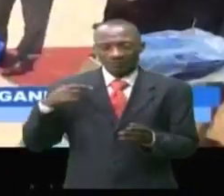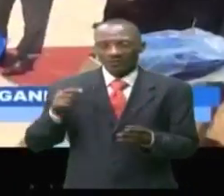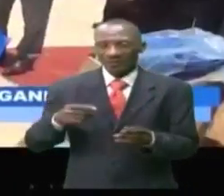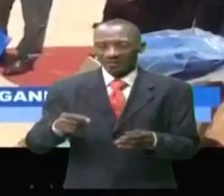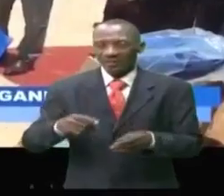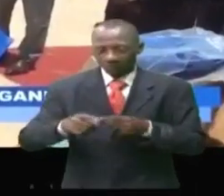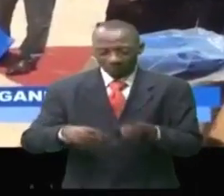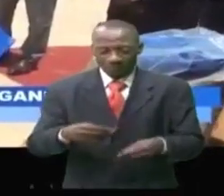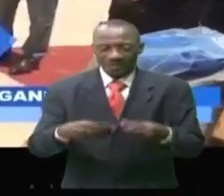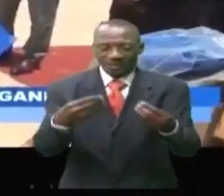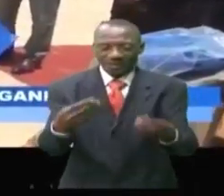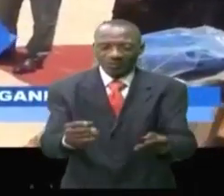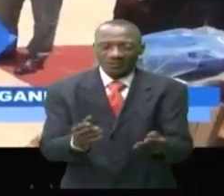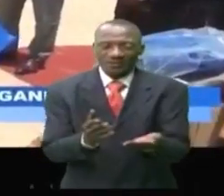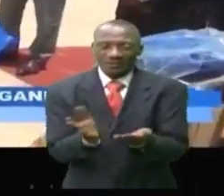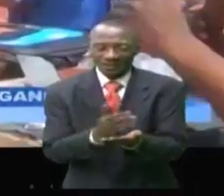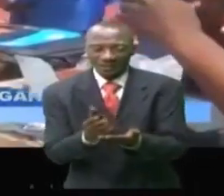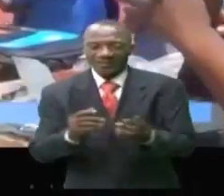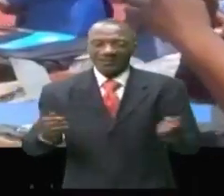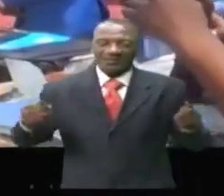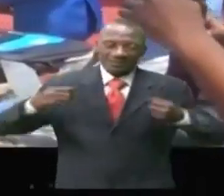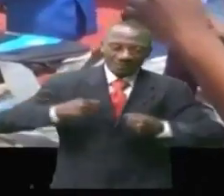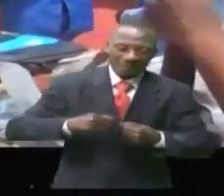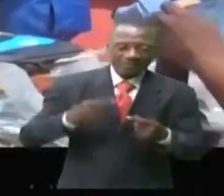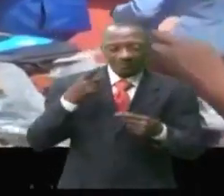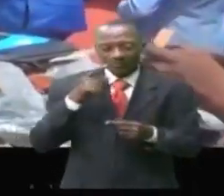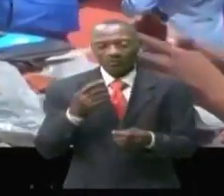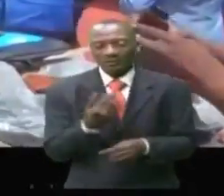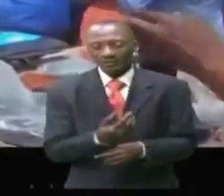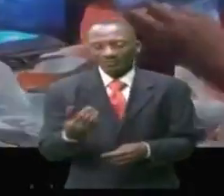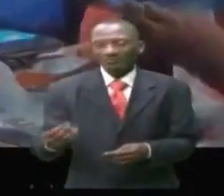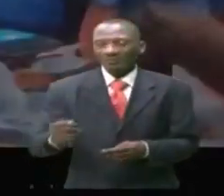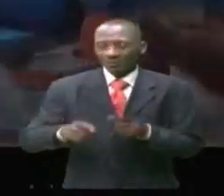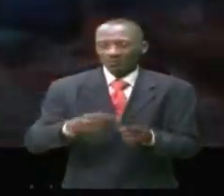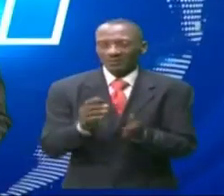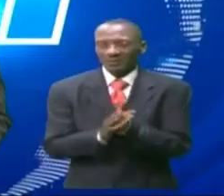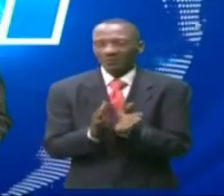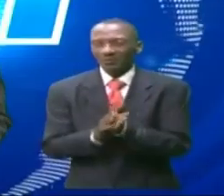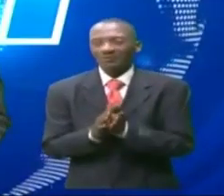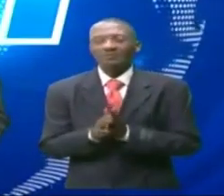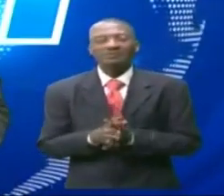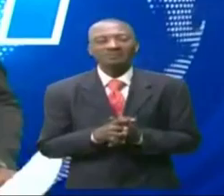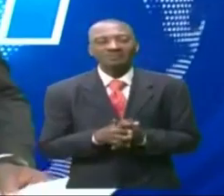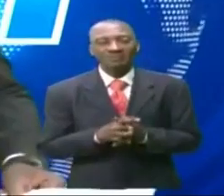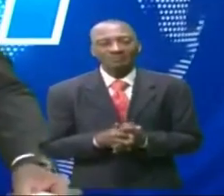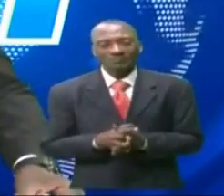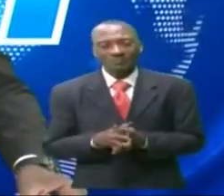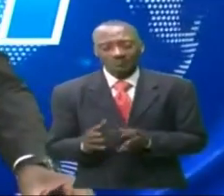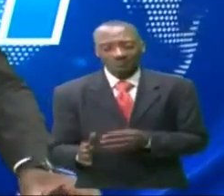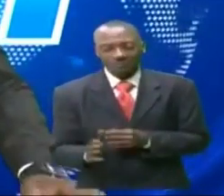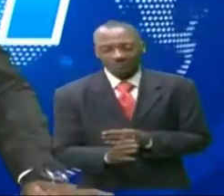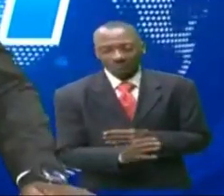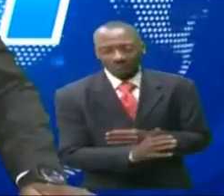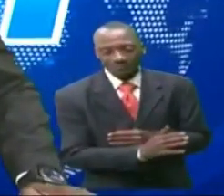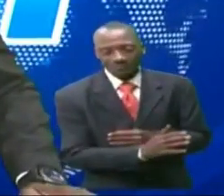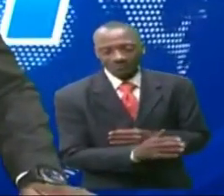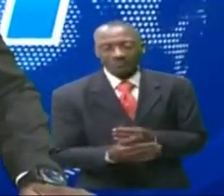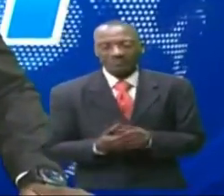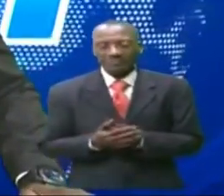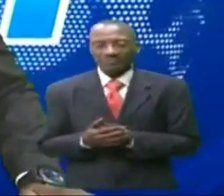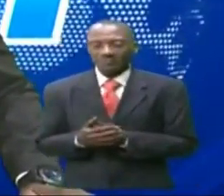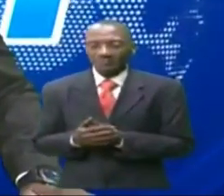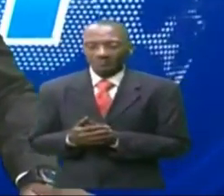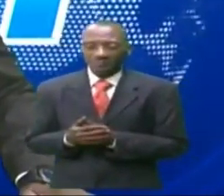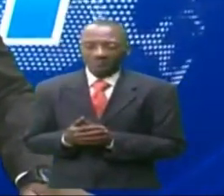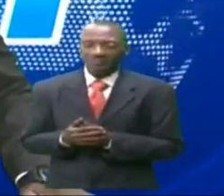cette cérémonie à la grande satisfaction de toutes les parties prenantes. De l'eau potable pour les